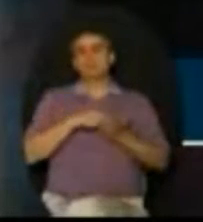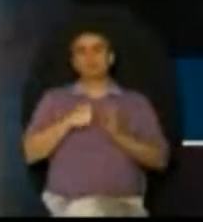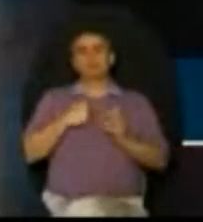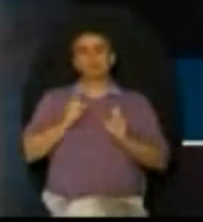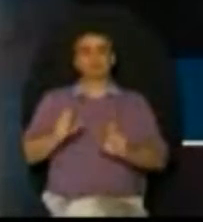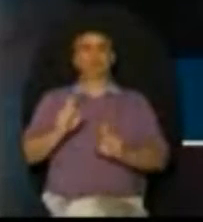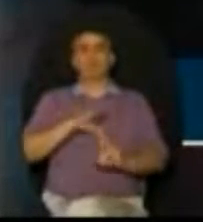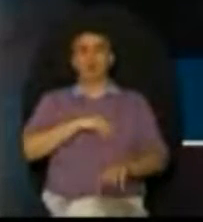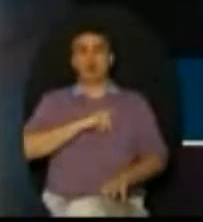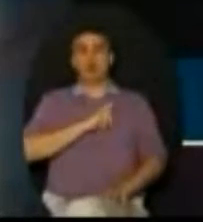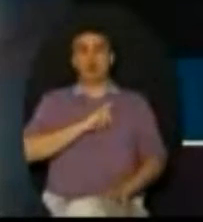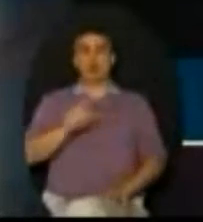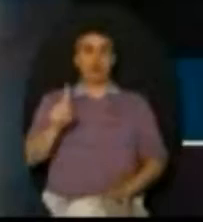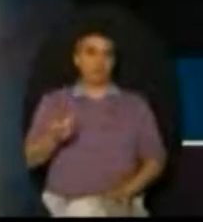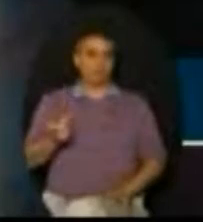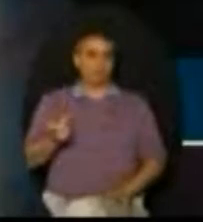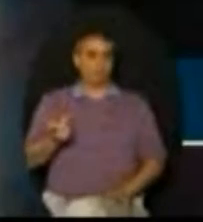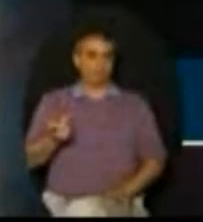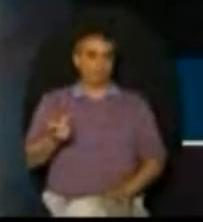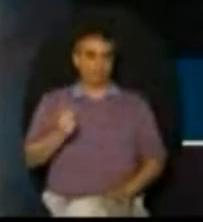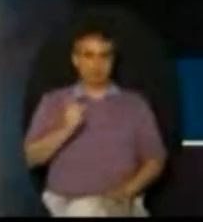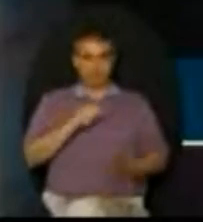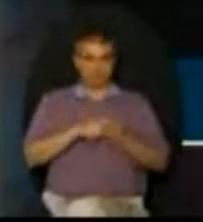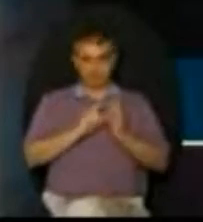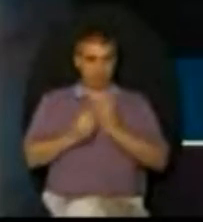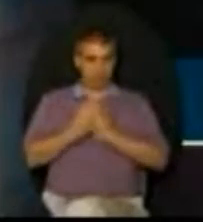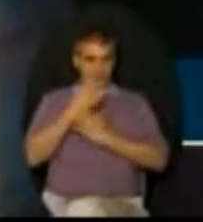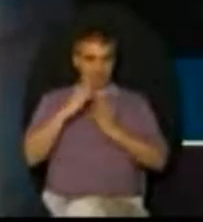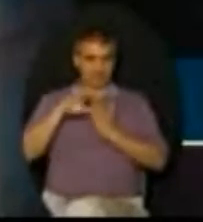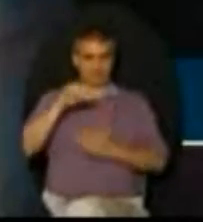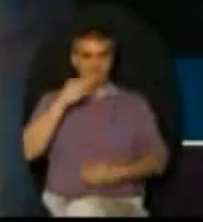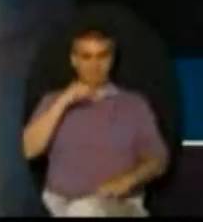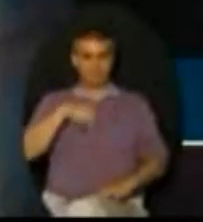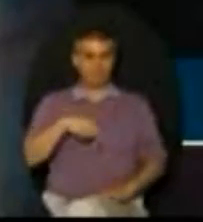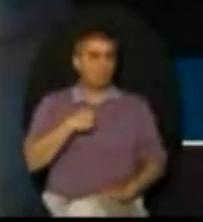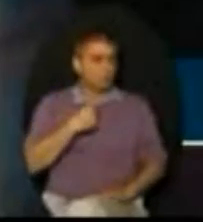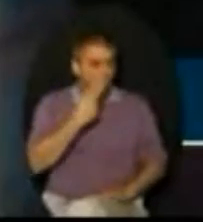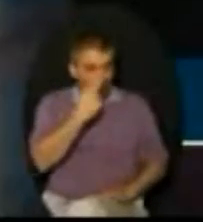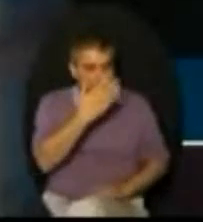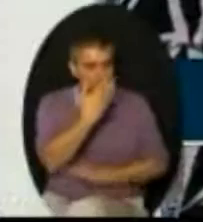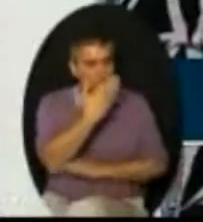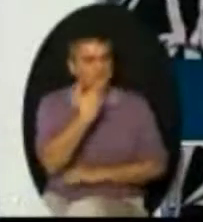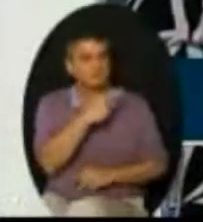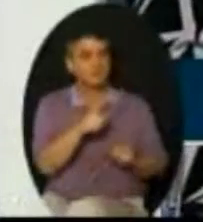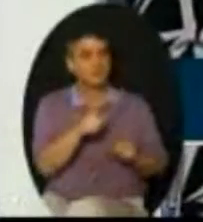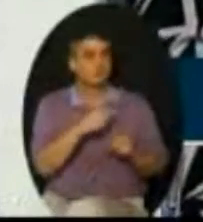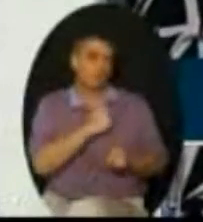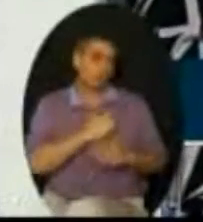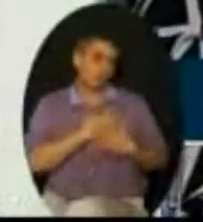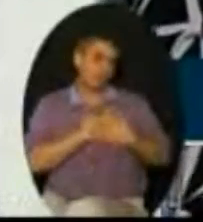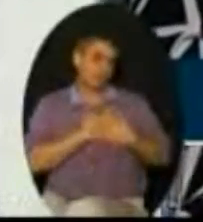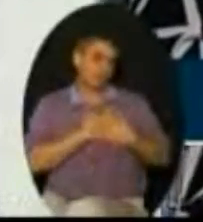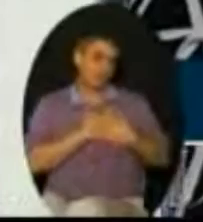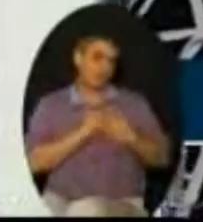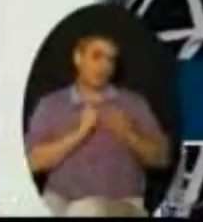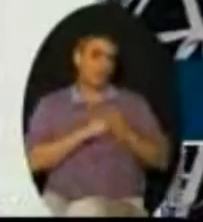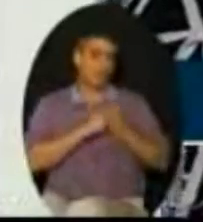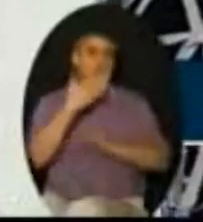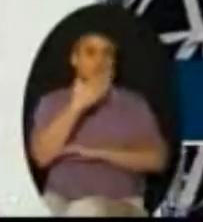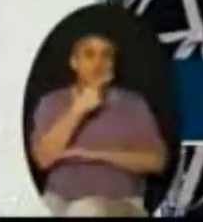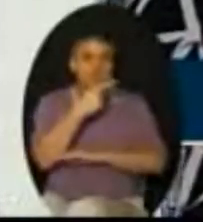לא נאפשר לכם, ולכן לא נקים בתי קזינו, בית קזינו בישראל. אני רואה את מדינת ישראל, לצערי הרב,